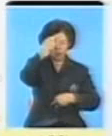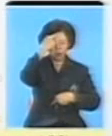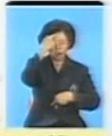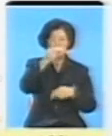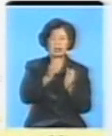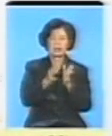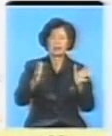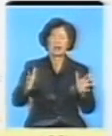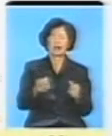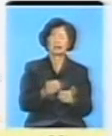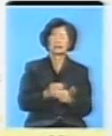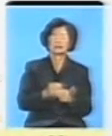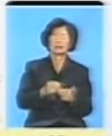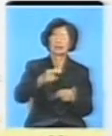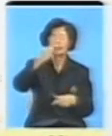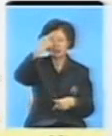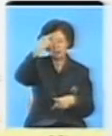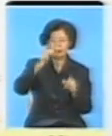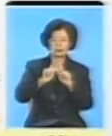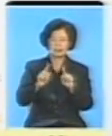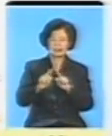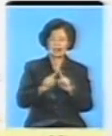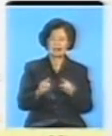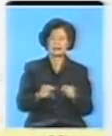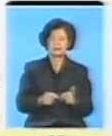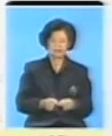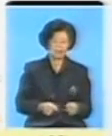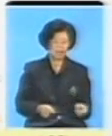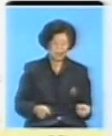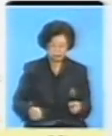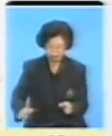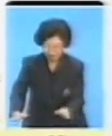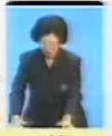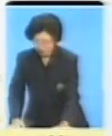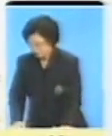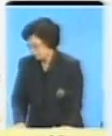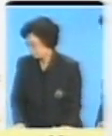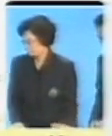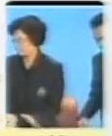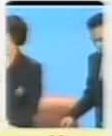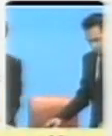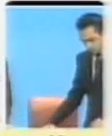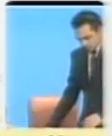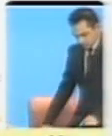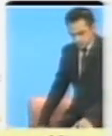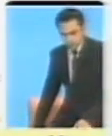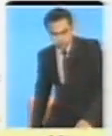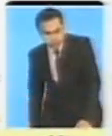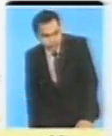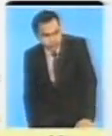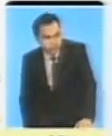แข็งระบบเฝ้าระวังโรคระบาดโรคอุบัติใหม่โรคอุบัติซ้ำอีโบลาอะไรต่างเหล่านี้ก็ได้มันงบประมาณเป็นจำนวนหนึ่งแล้วนะครับเตรียมความพร้อม